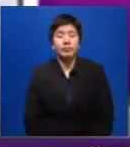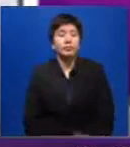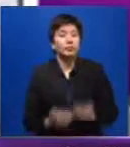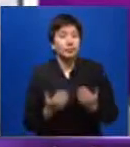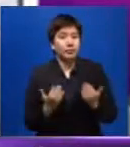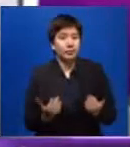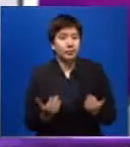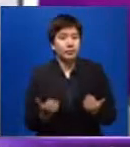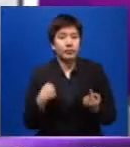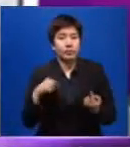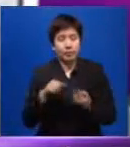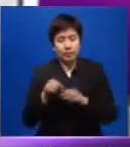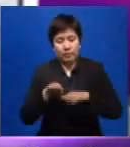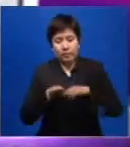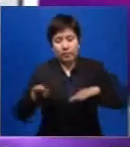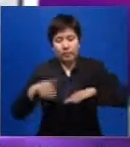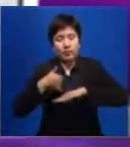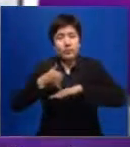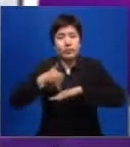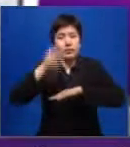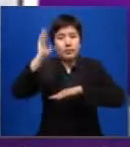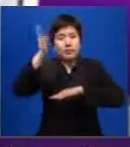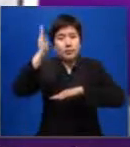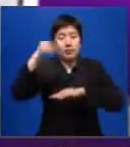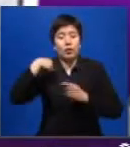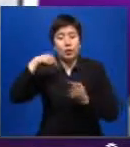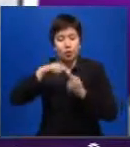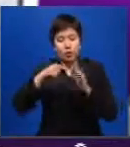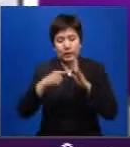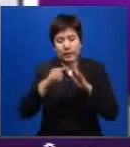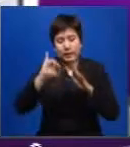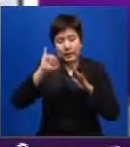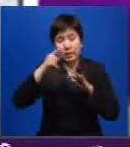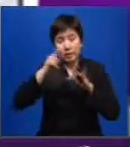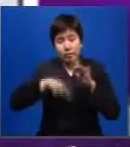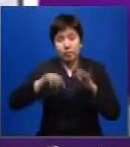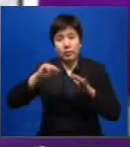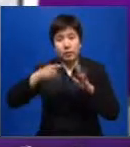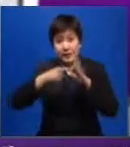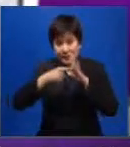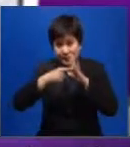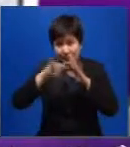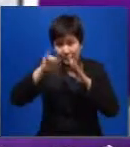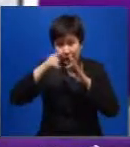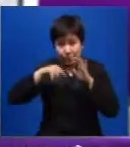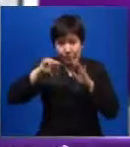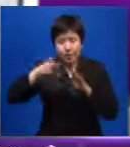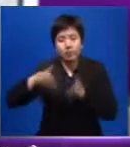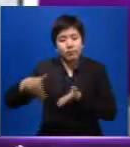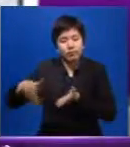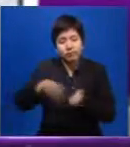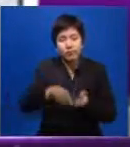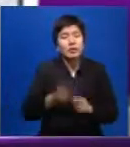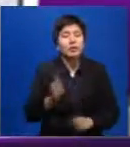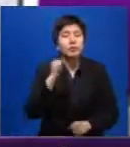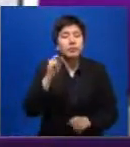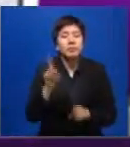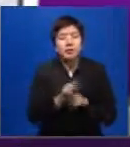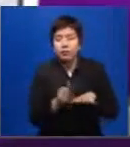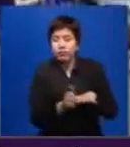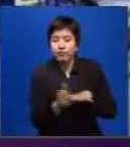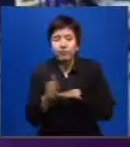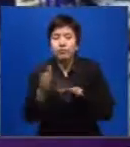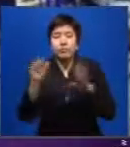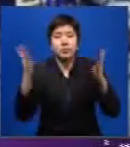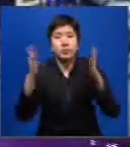ส่วนที่เวทีแจ้งวัฒนะมวลชนยังปักหลักอยู่ในพื้นที่นะคะแกนนำเองก็ยังไม่ประกาศท่าทีเคลื่อนไหวไปจุดไหนค่ะมวล